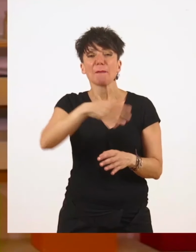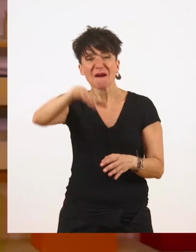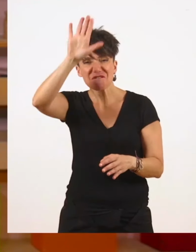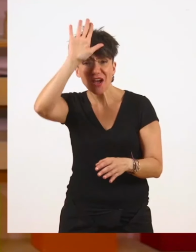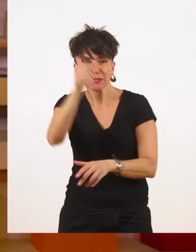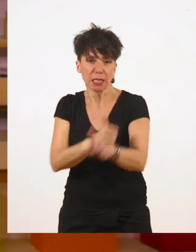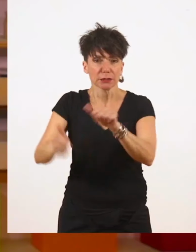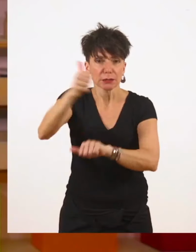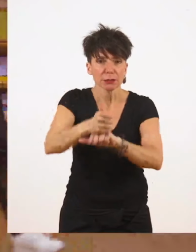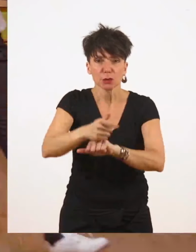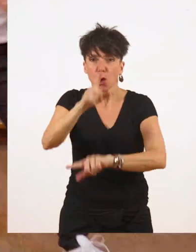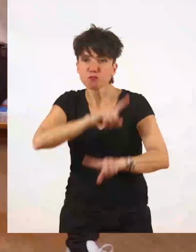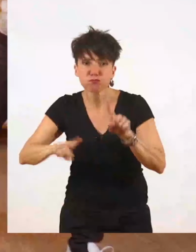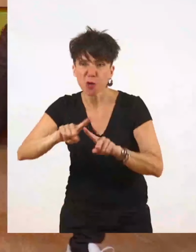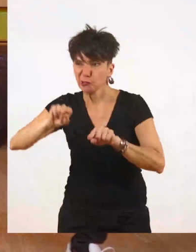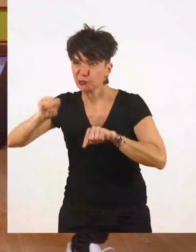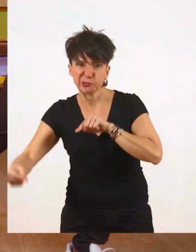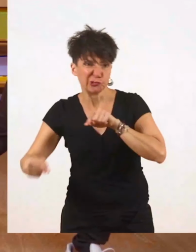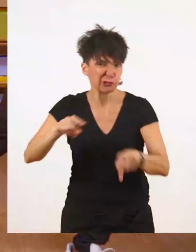ακριβώς τώρα πώς.